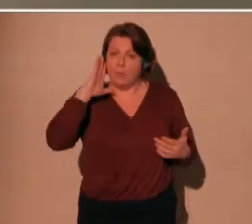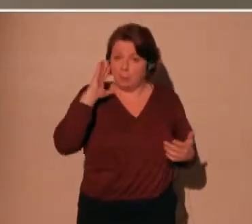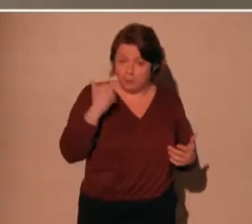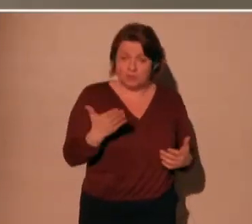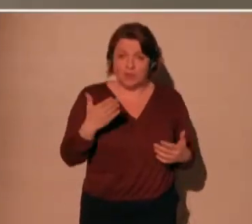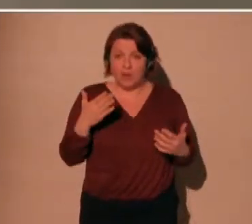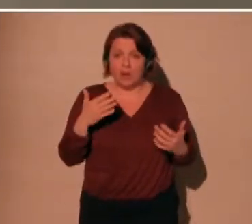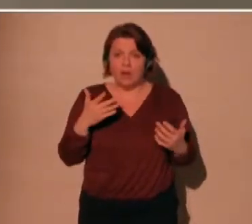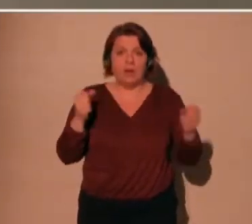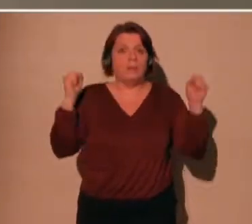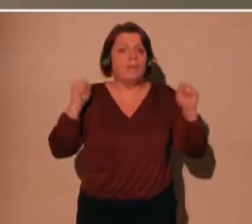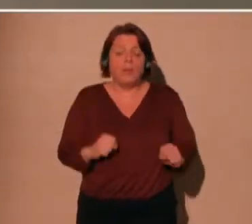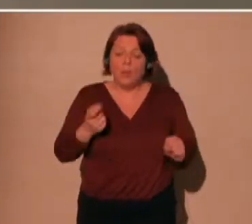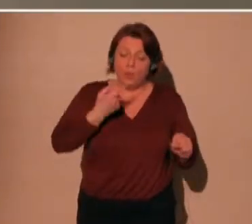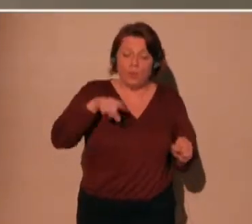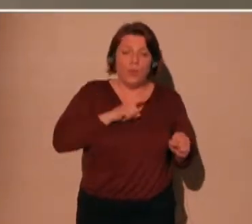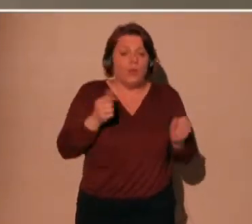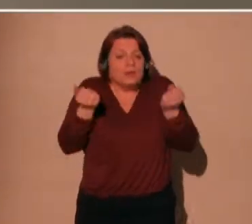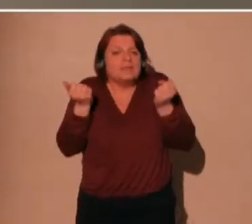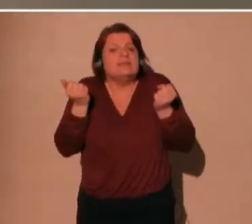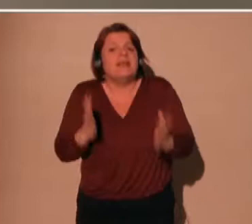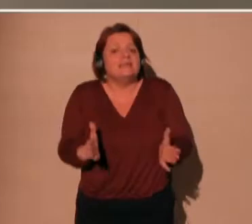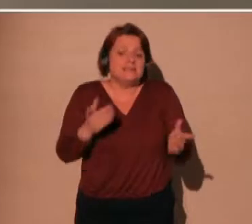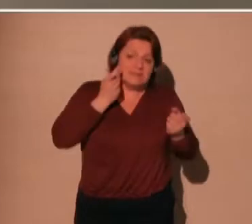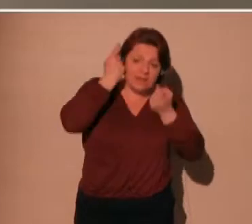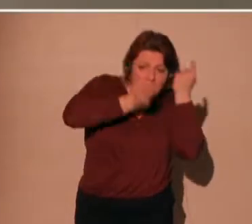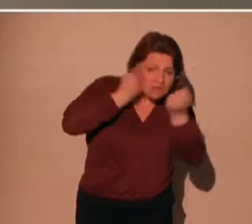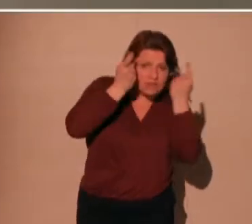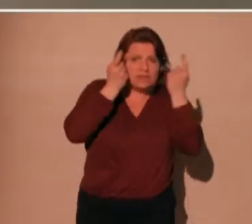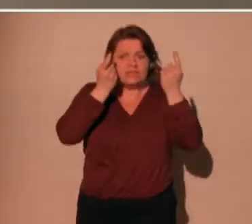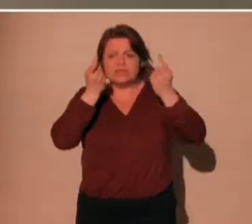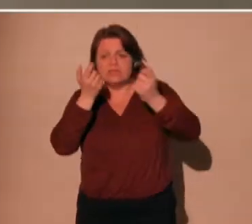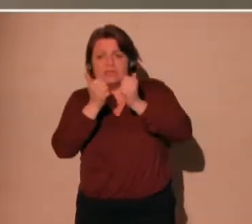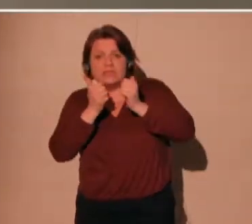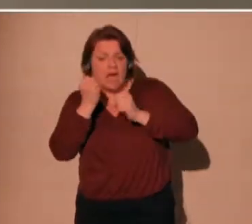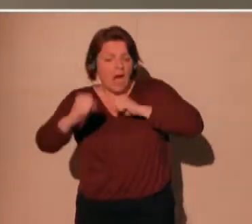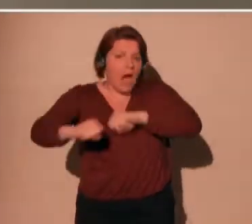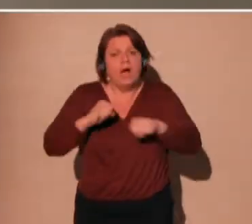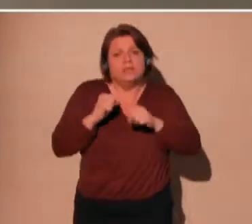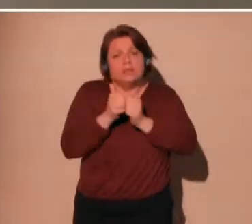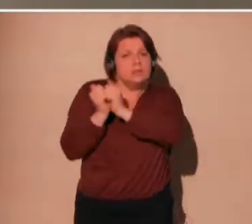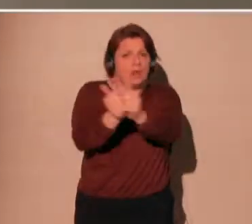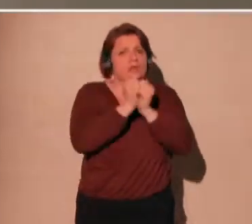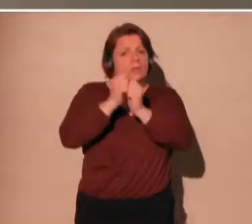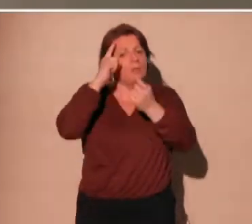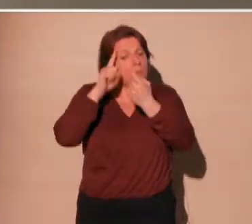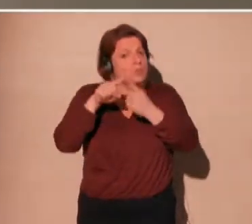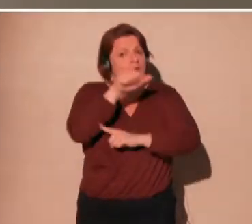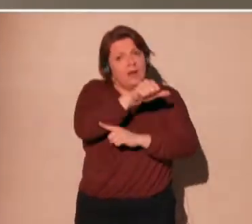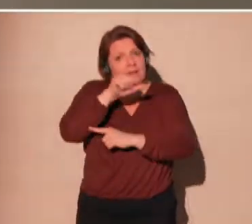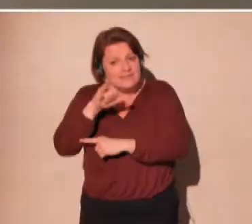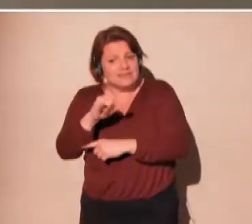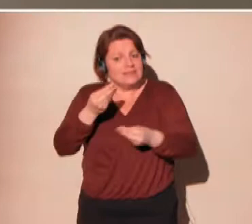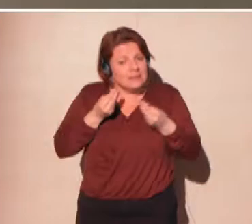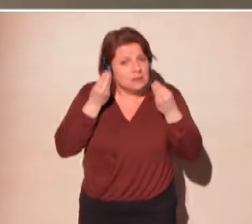pourrait décider de réfléchir et d'agir collectivement et pour mettre l'intelligence artificielle au service de